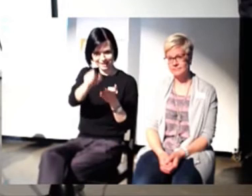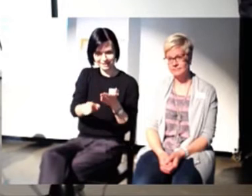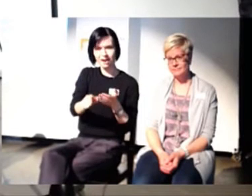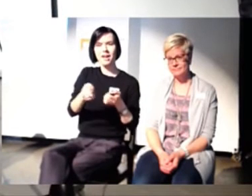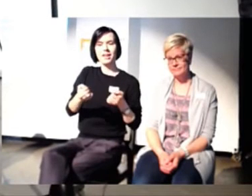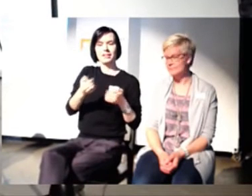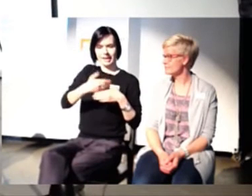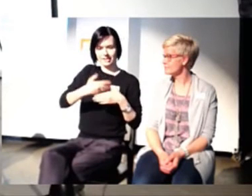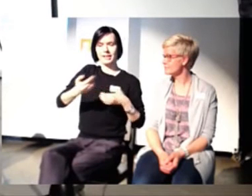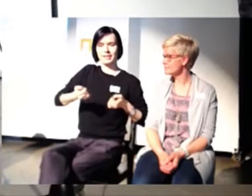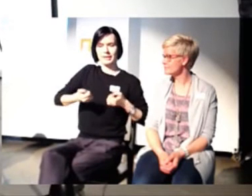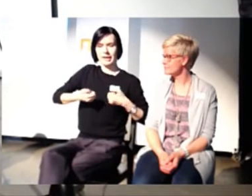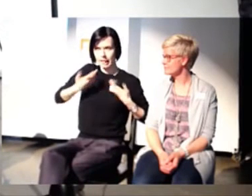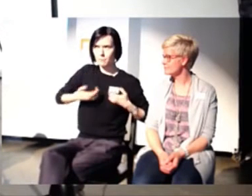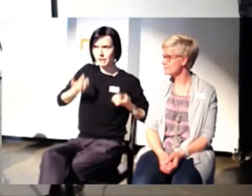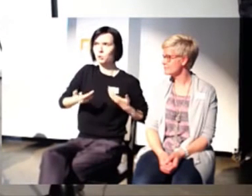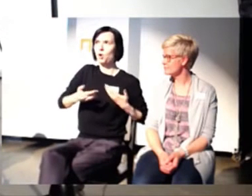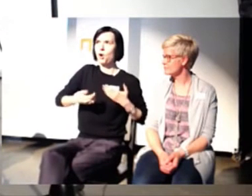teatteri-ilmaisun johtaja,